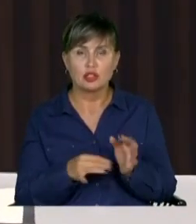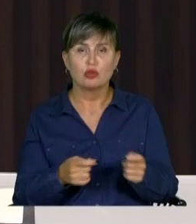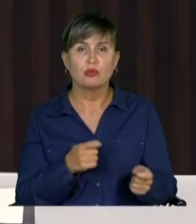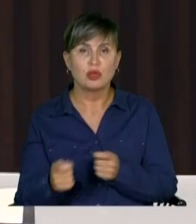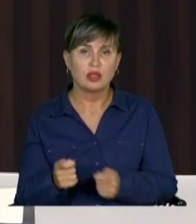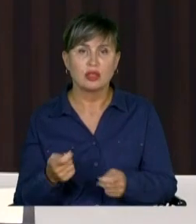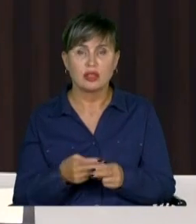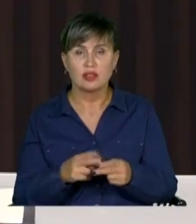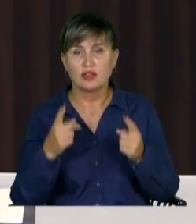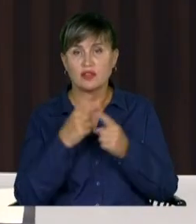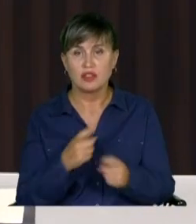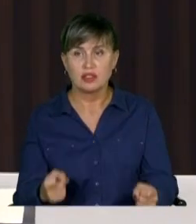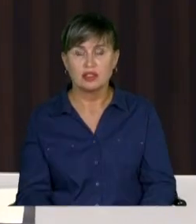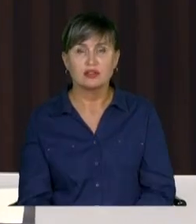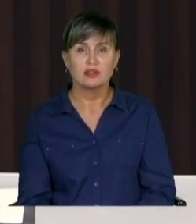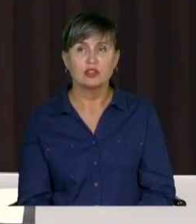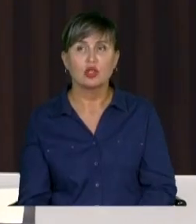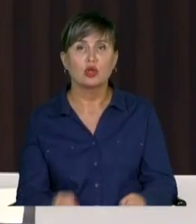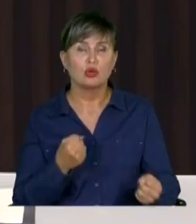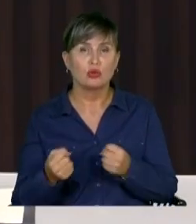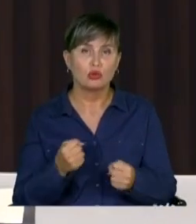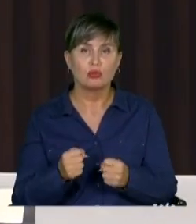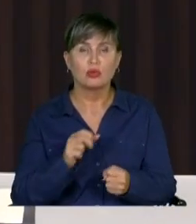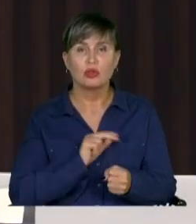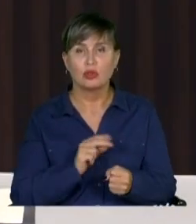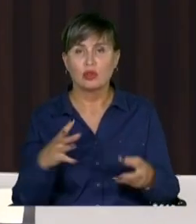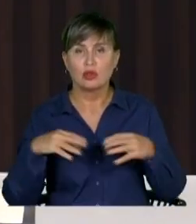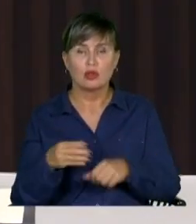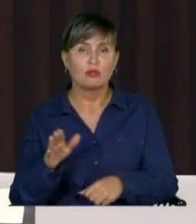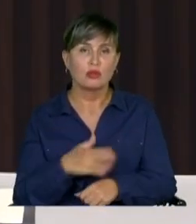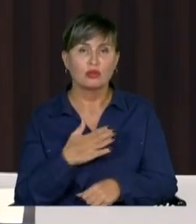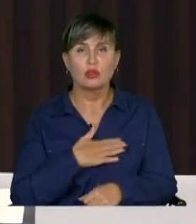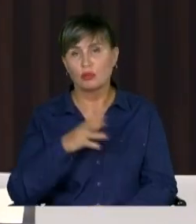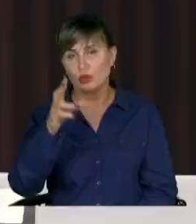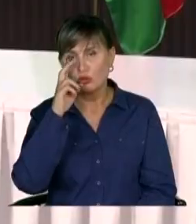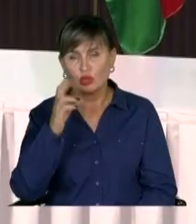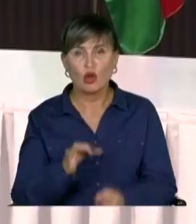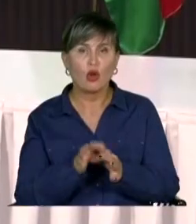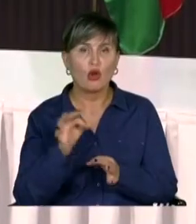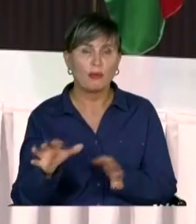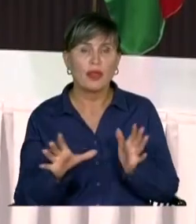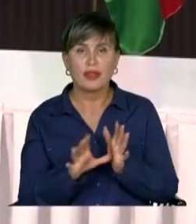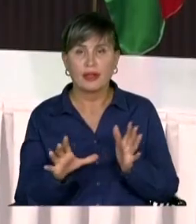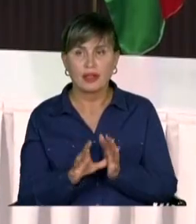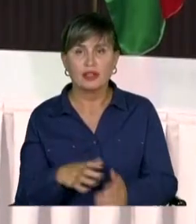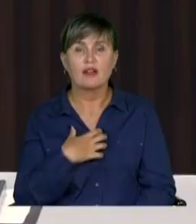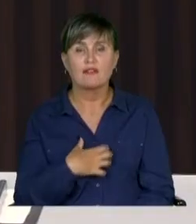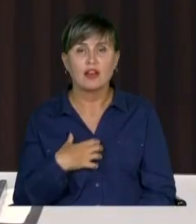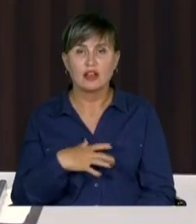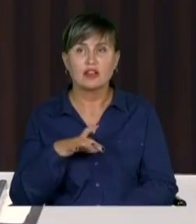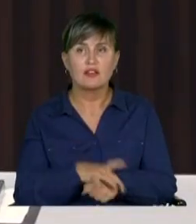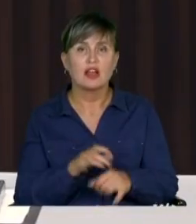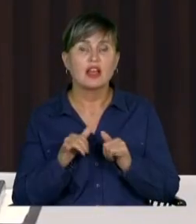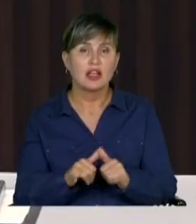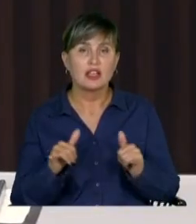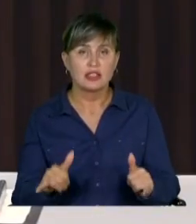данными вызовами. Укрепляем сотрудничество между нашими государствами в области энергетики. Важным фактором развития